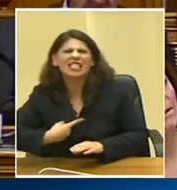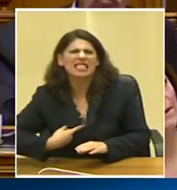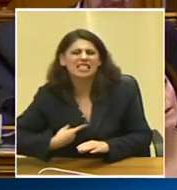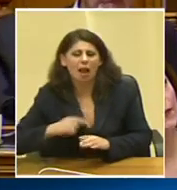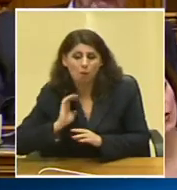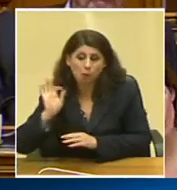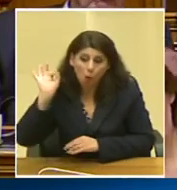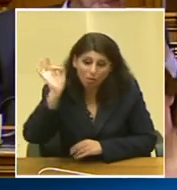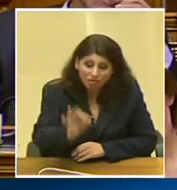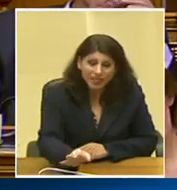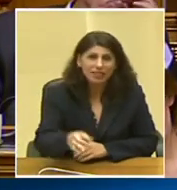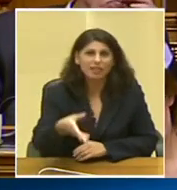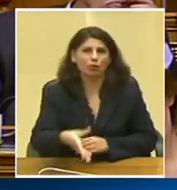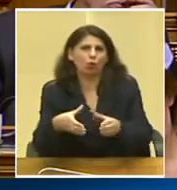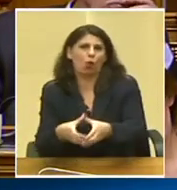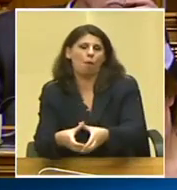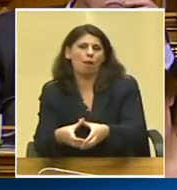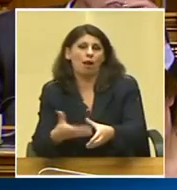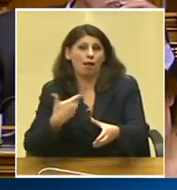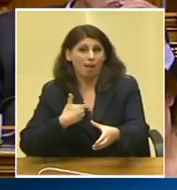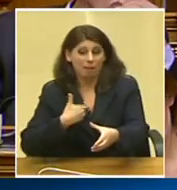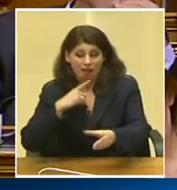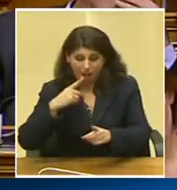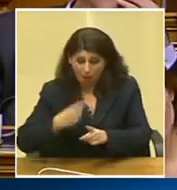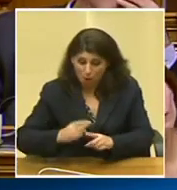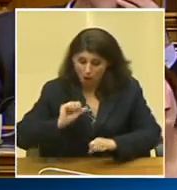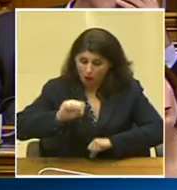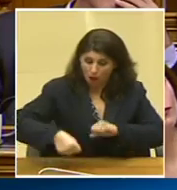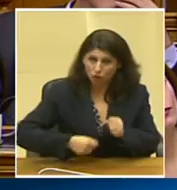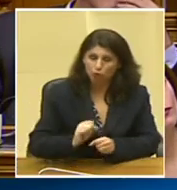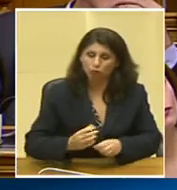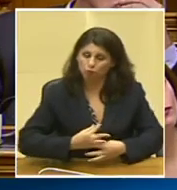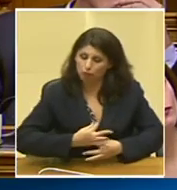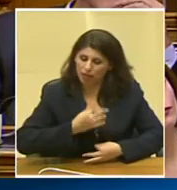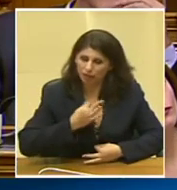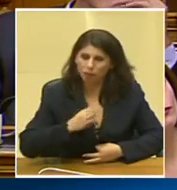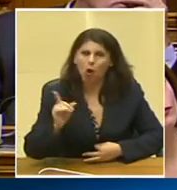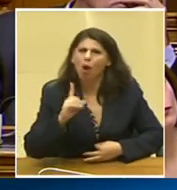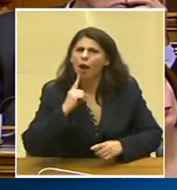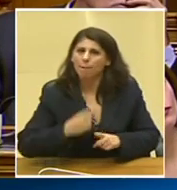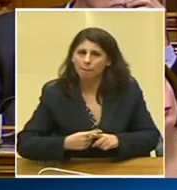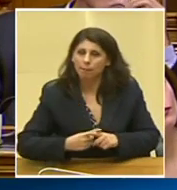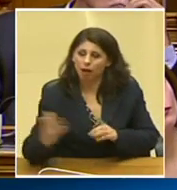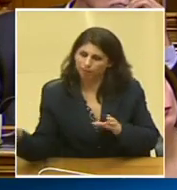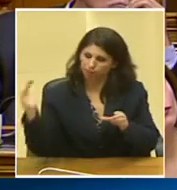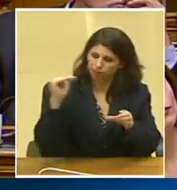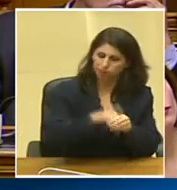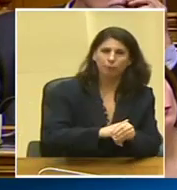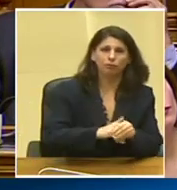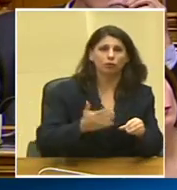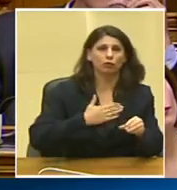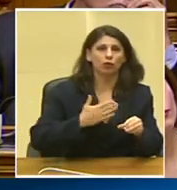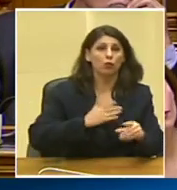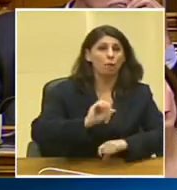που οδήγησε αυτό το κόμμα. Εμείς τους απλούς αγωνιστές, τους έντιμους, όχι απλά θα τους εντάξουμε στους δικούς